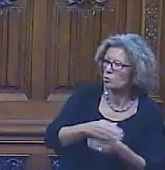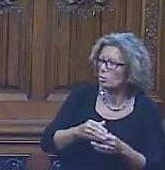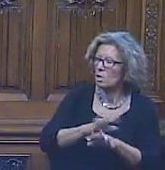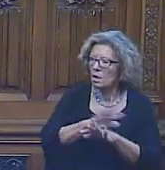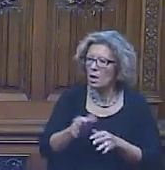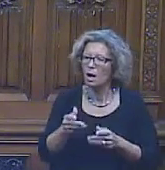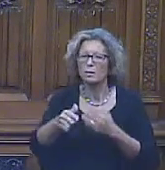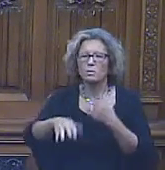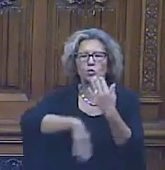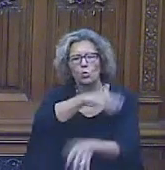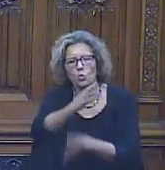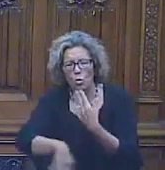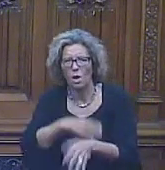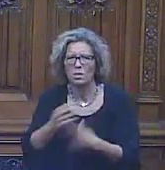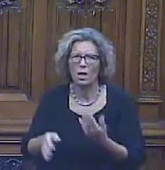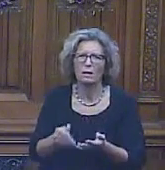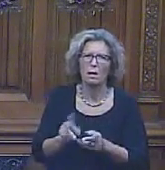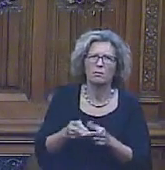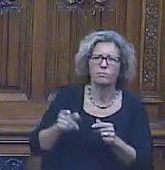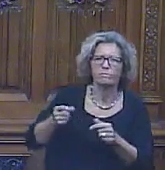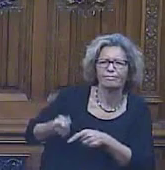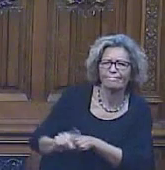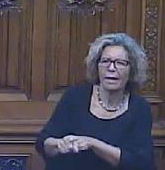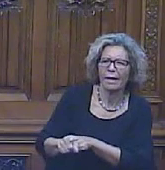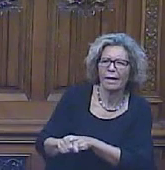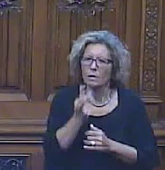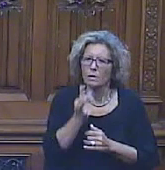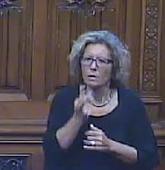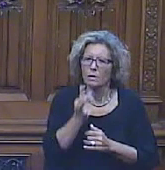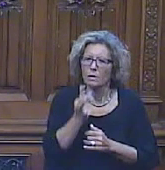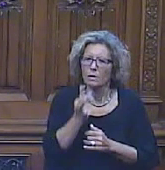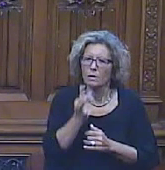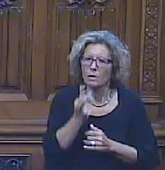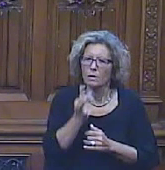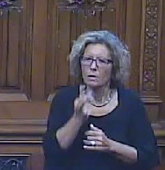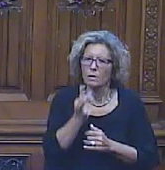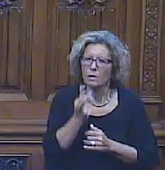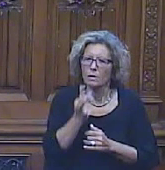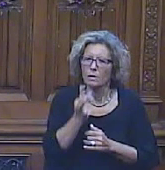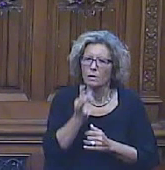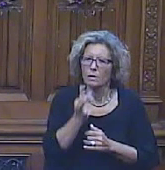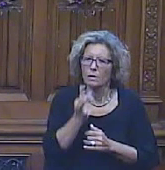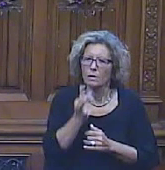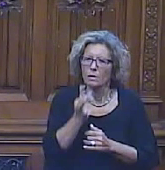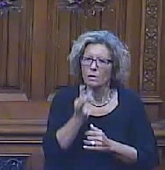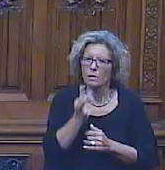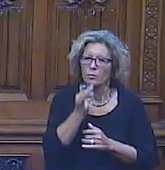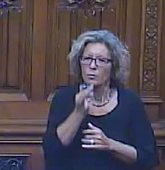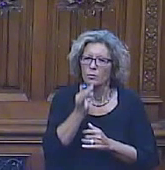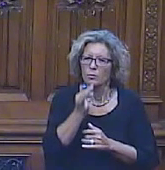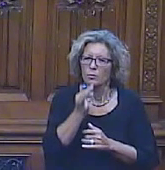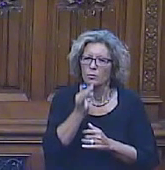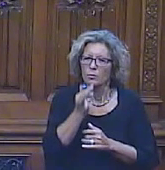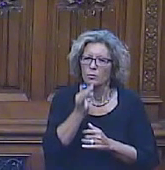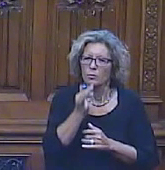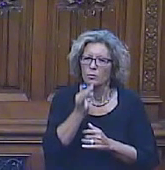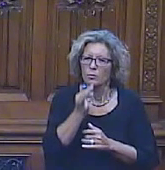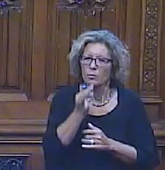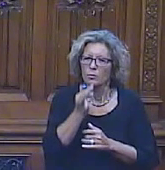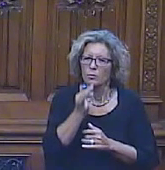alles durcheinander zu wirbeln, zu hetzen und gleichzeitig auf die Wahlen zu schielen.